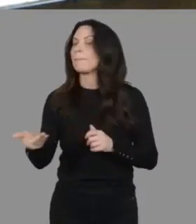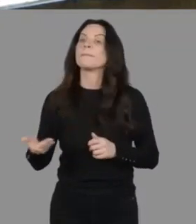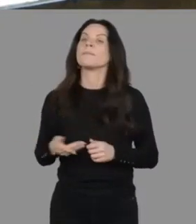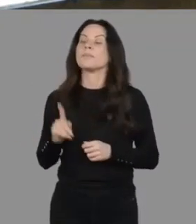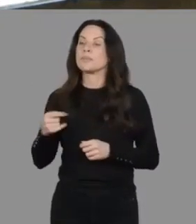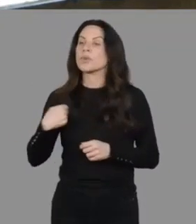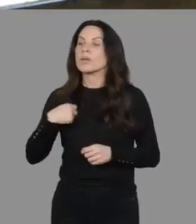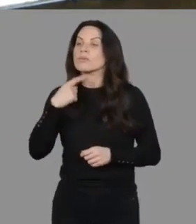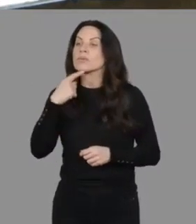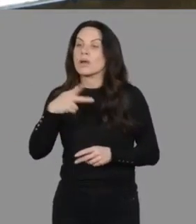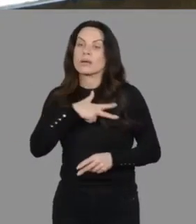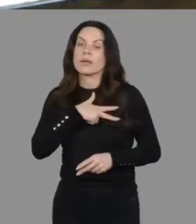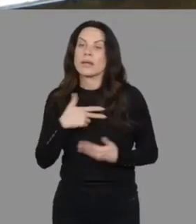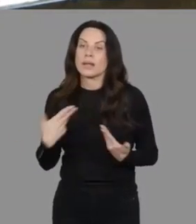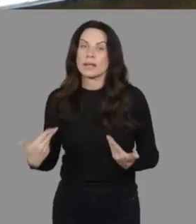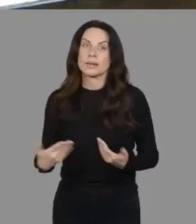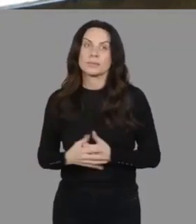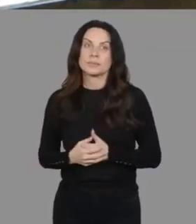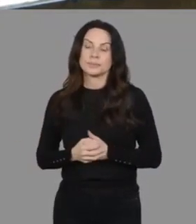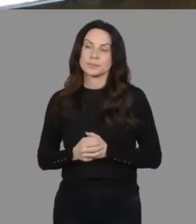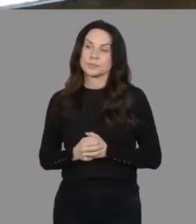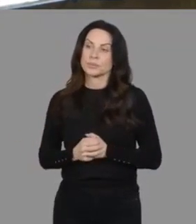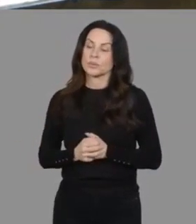Und ich sage Ihnen ganz ehrlich,